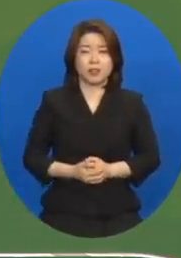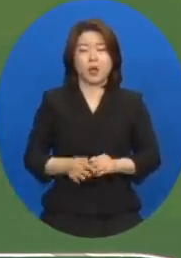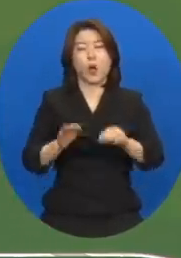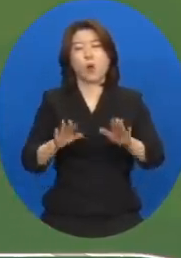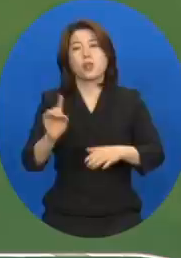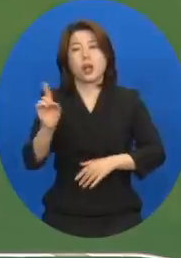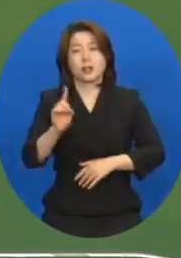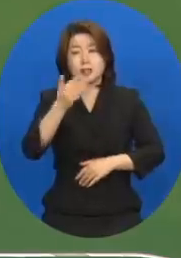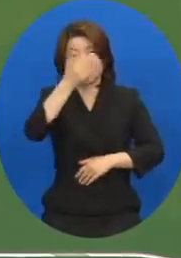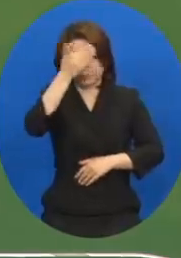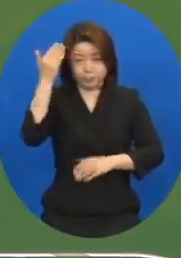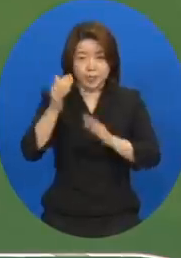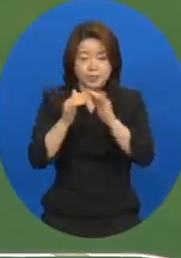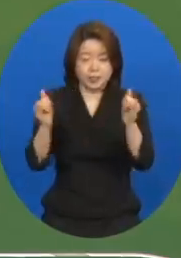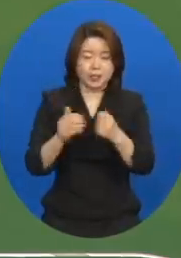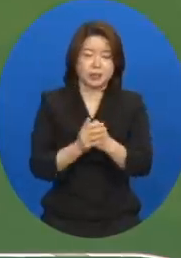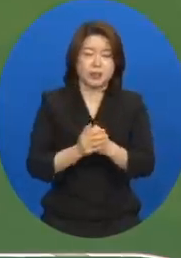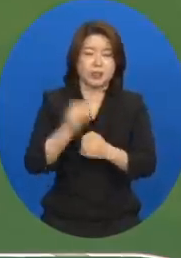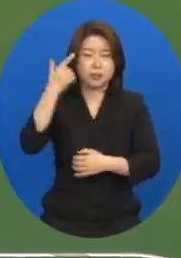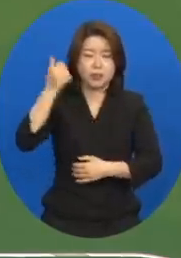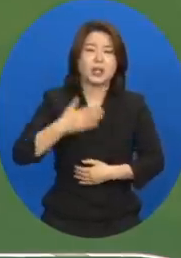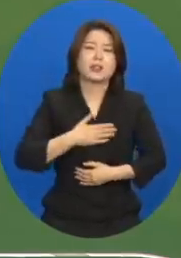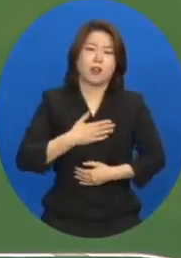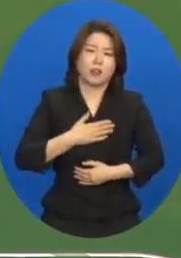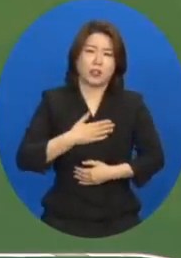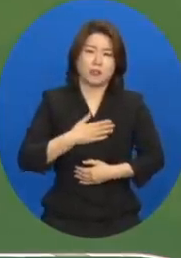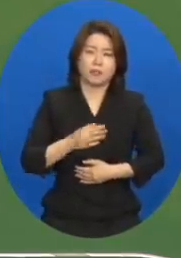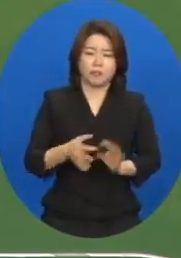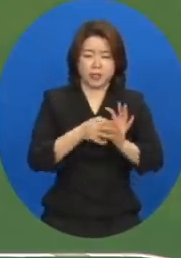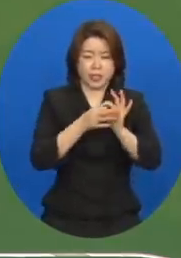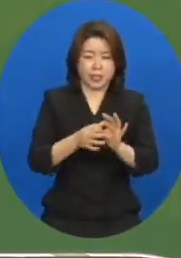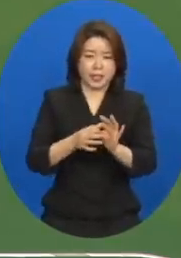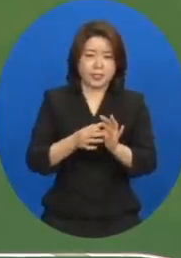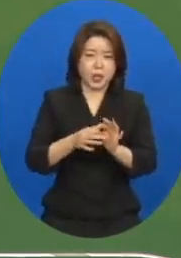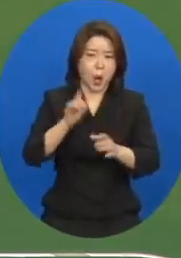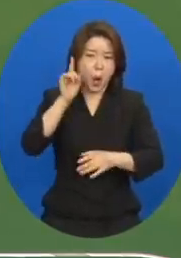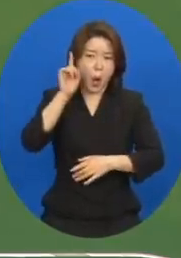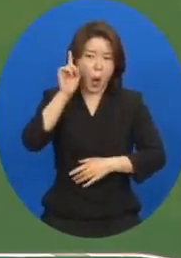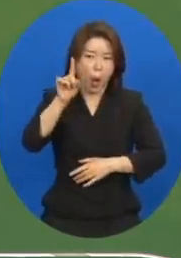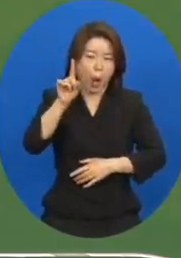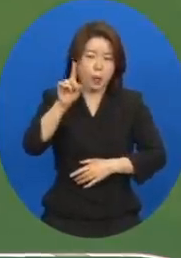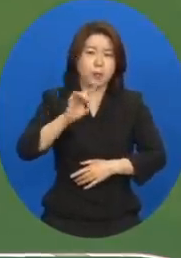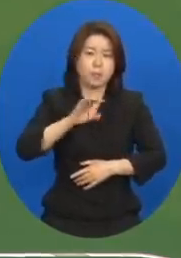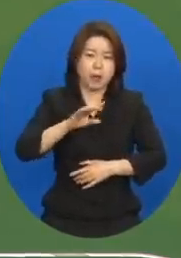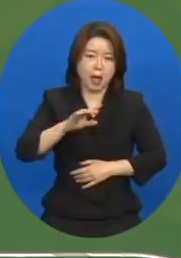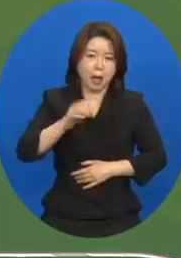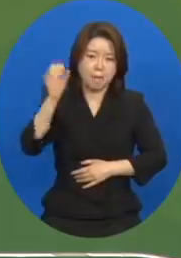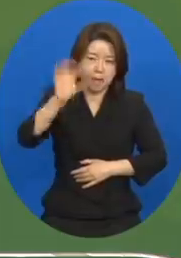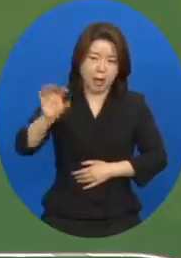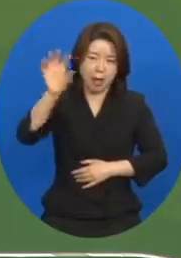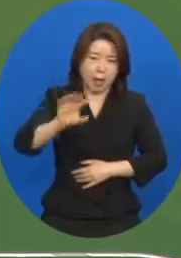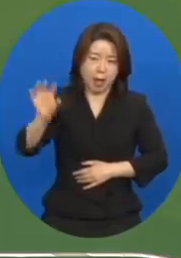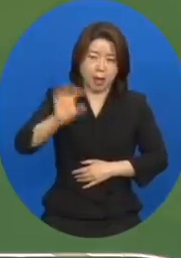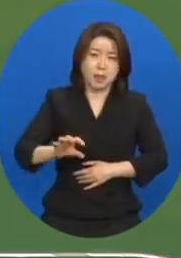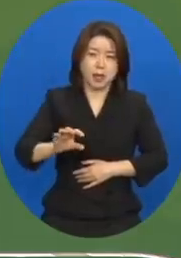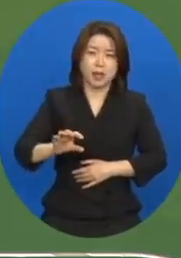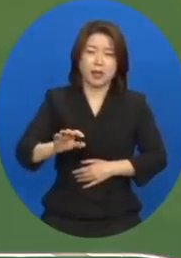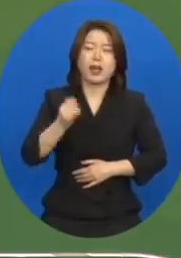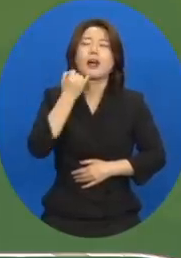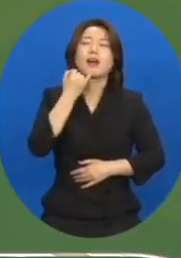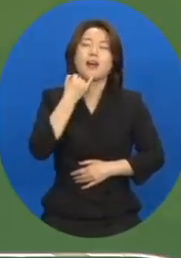어떤 청년이, 목사님 저는 계속 1일째만 반복하고 있습니다. 그래도 좋아요.